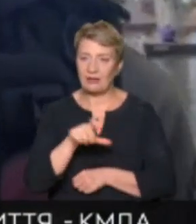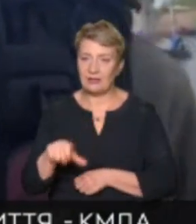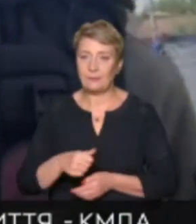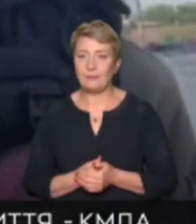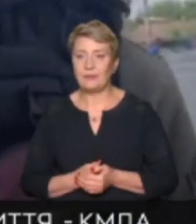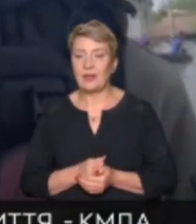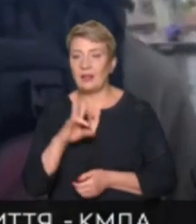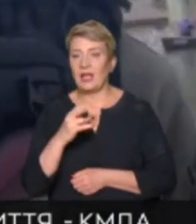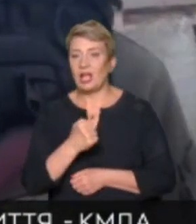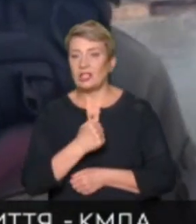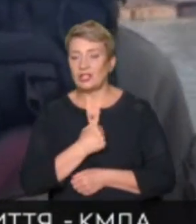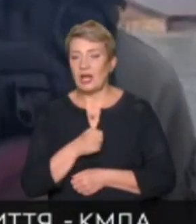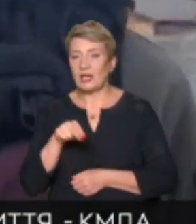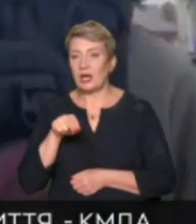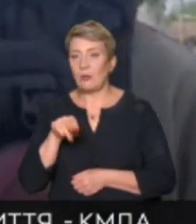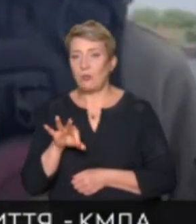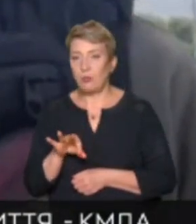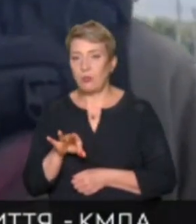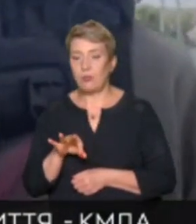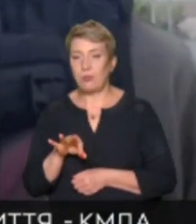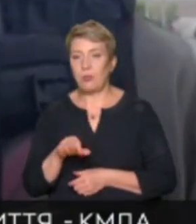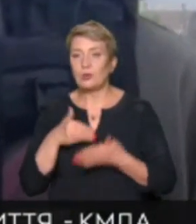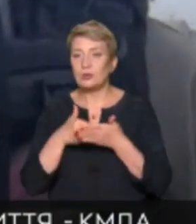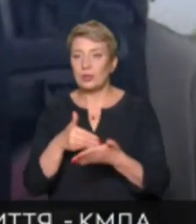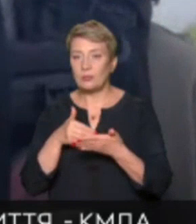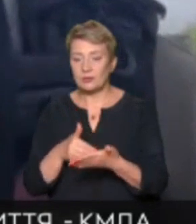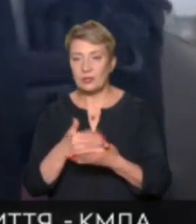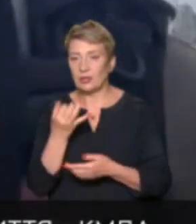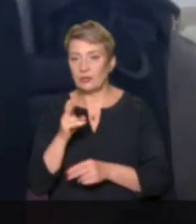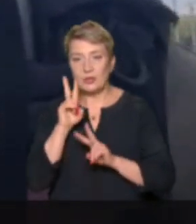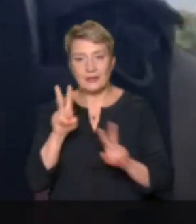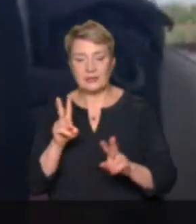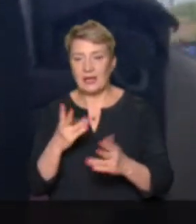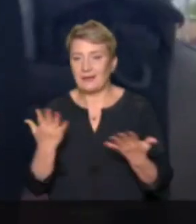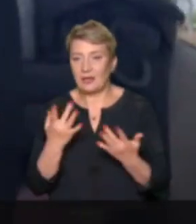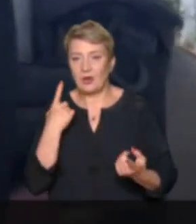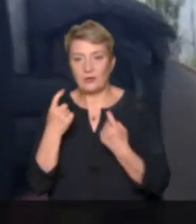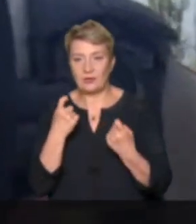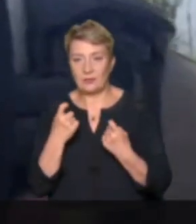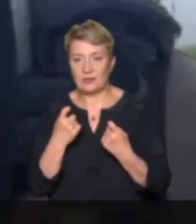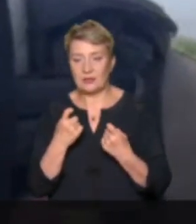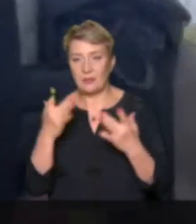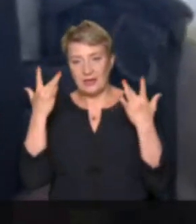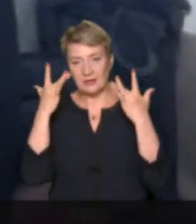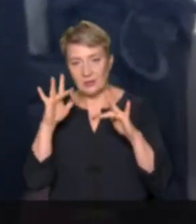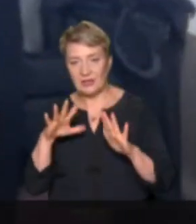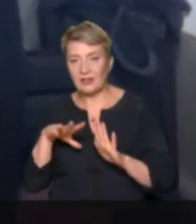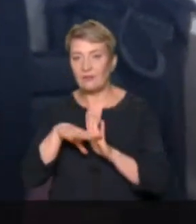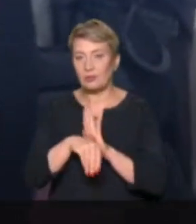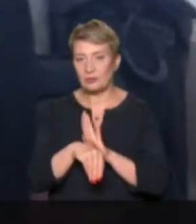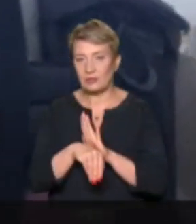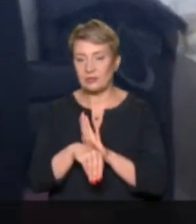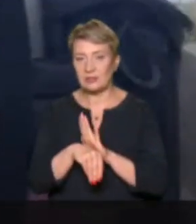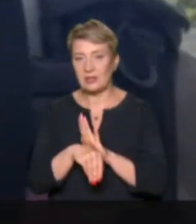Дивіться, на жаль, по гуманітарній допомозі не було дії інформації, не можу сказати, тому що дуже так спонтанно ми включилися. Ні, можливо,